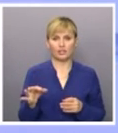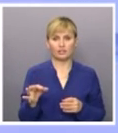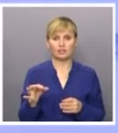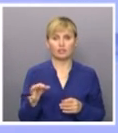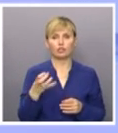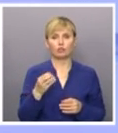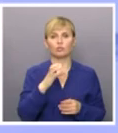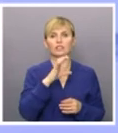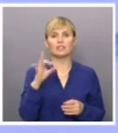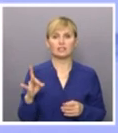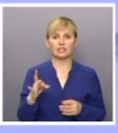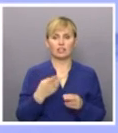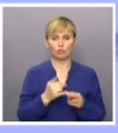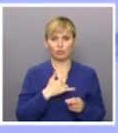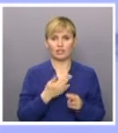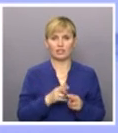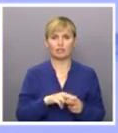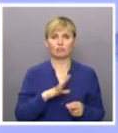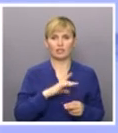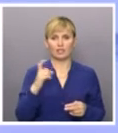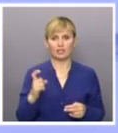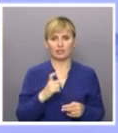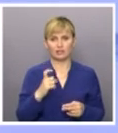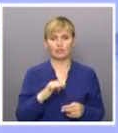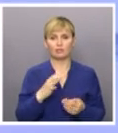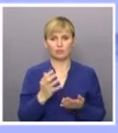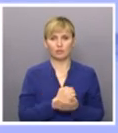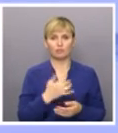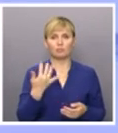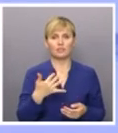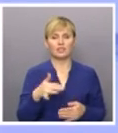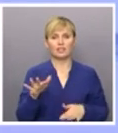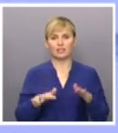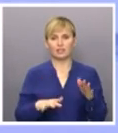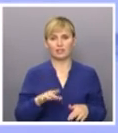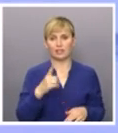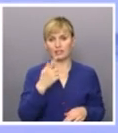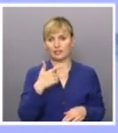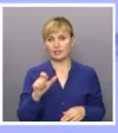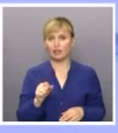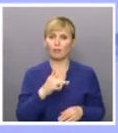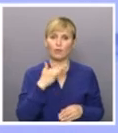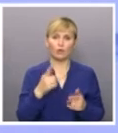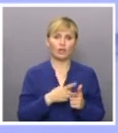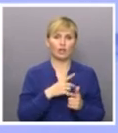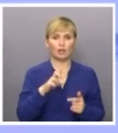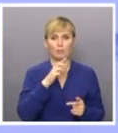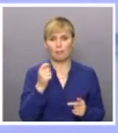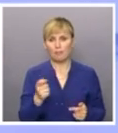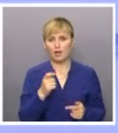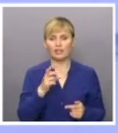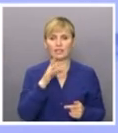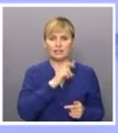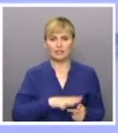еще в советское время у нас эти были хозяйства, и продуктивность их достигала 50 килограмм на гектар. То есть много это или мало, для сравнения скажем, что